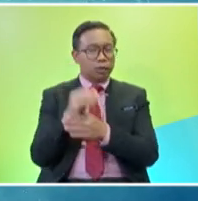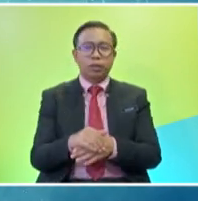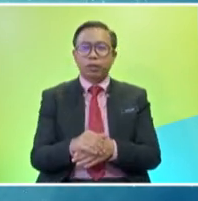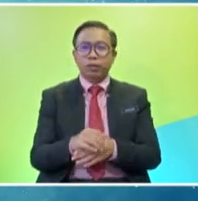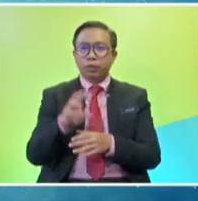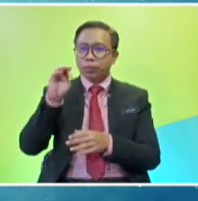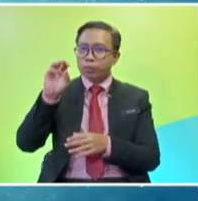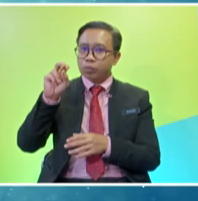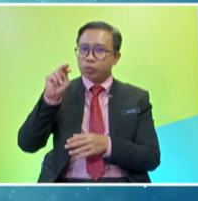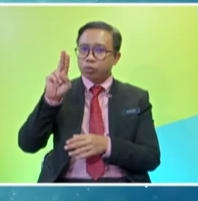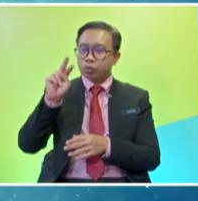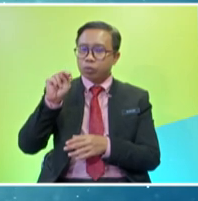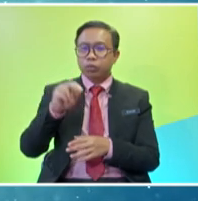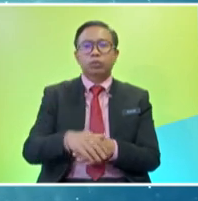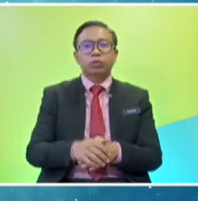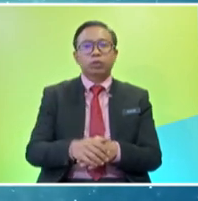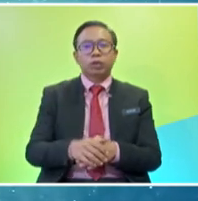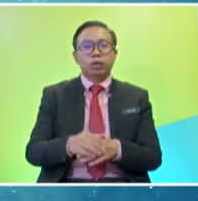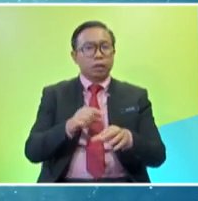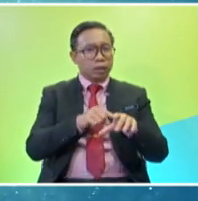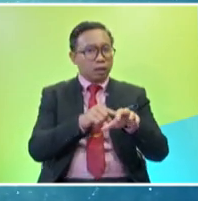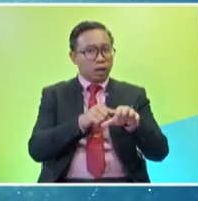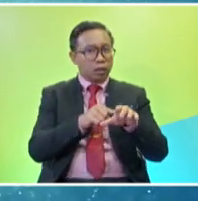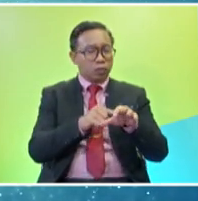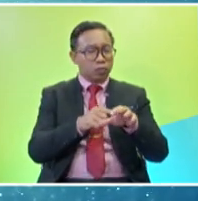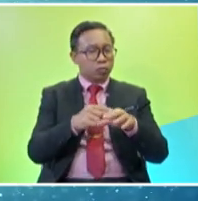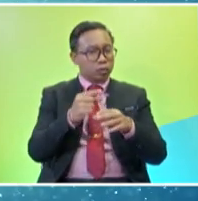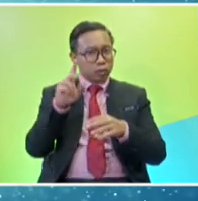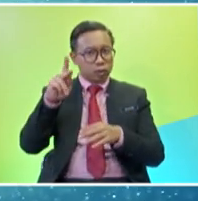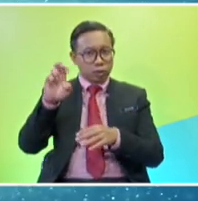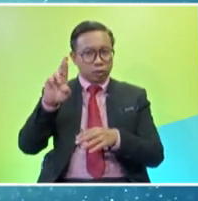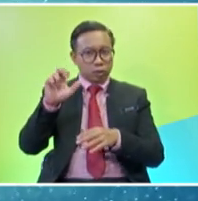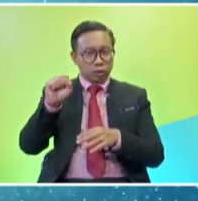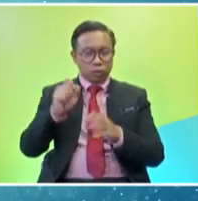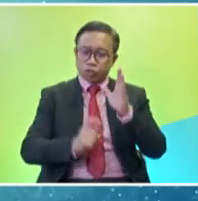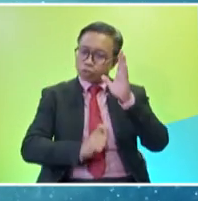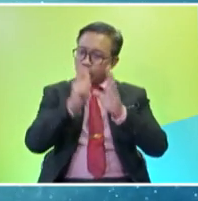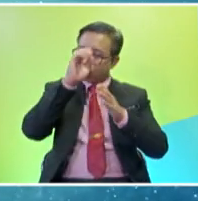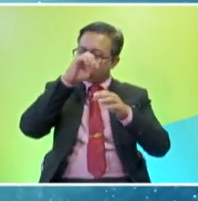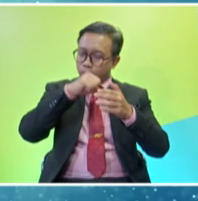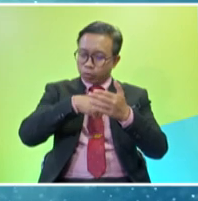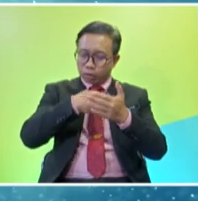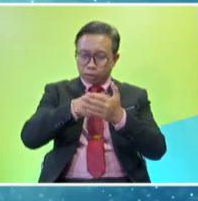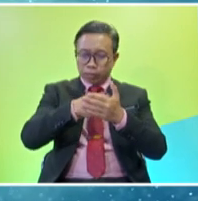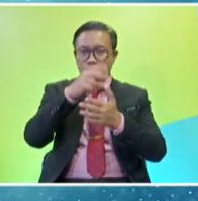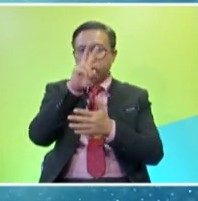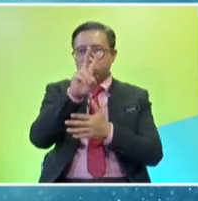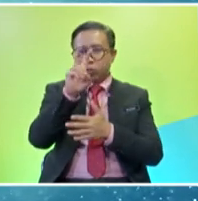Tropika ialah berkayu keras tinggi mencapai 20 hingga 30 meter